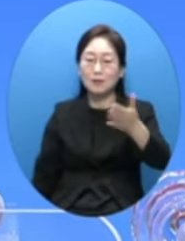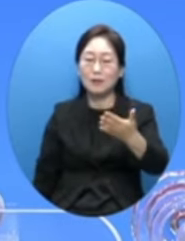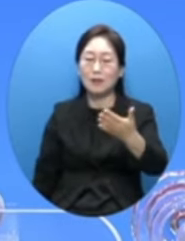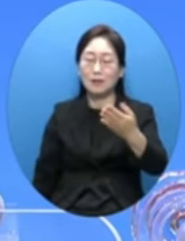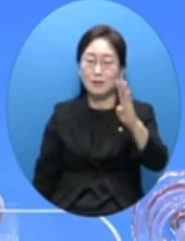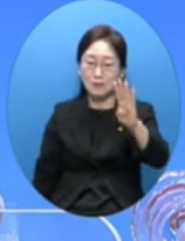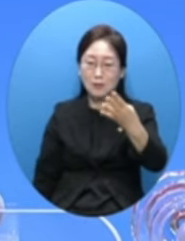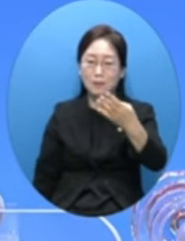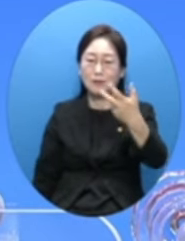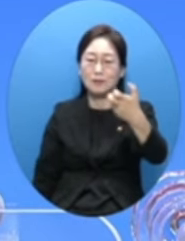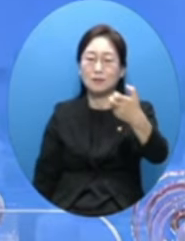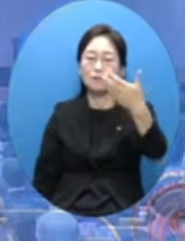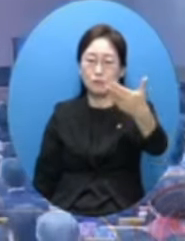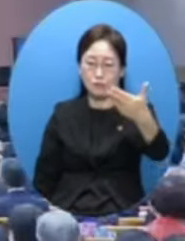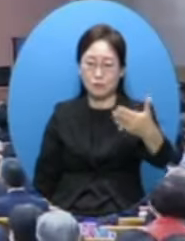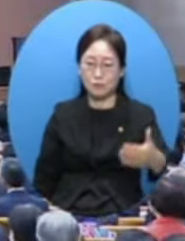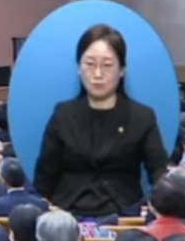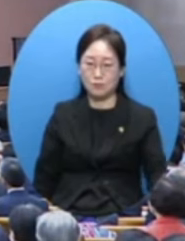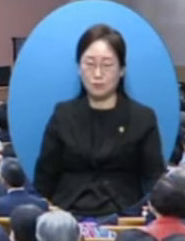479장입니다